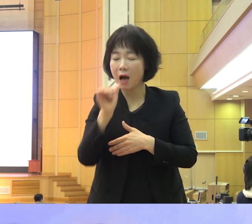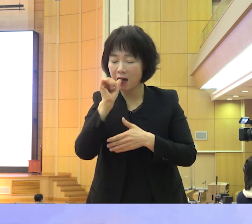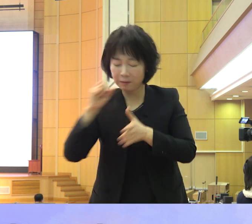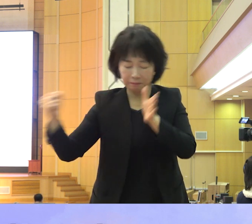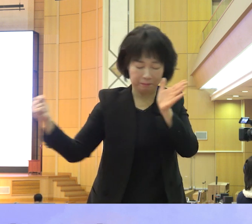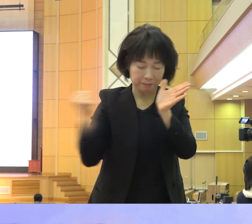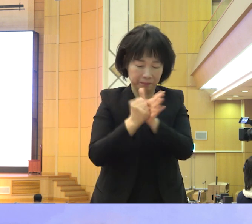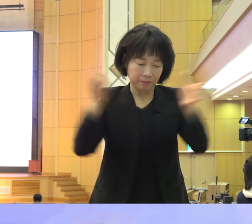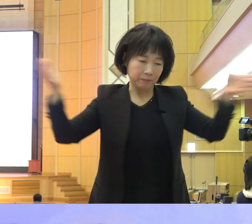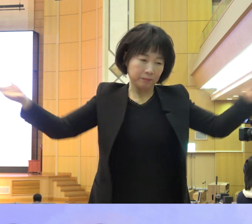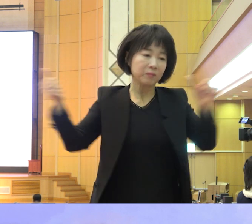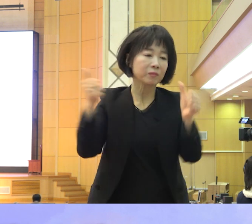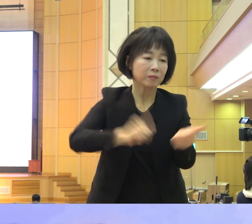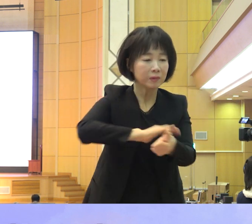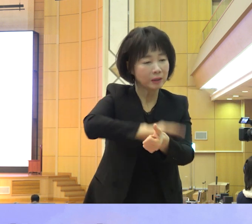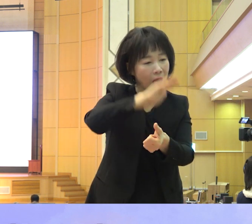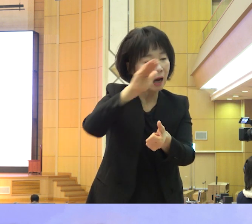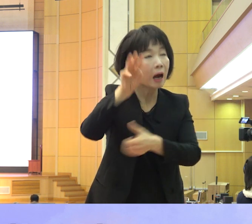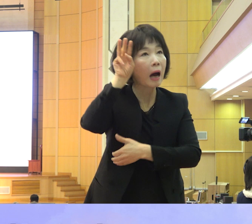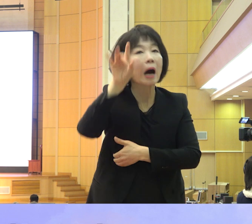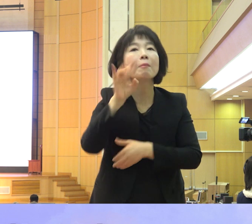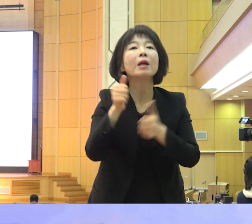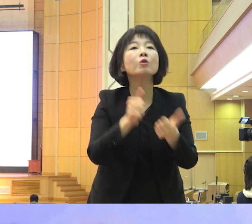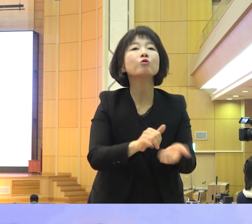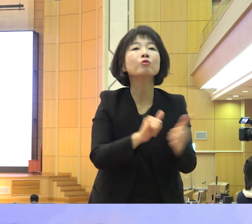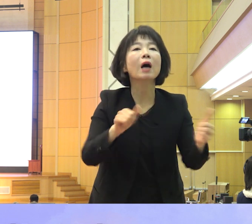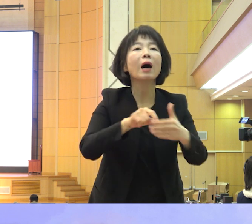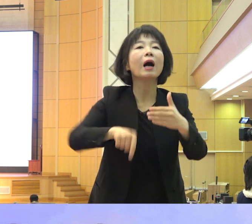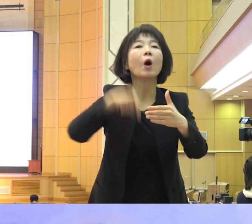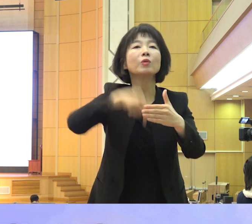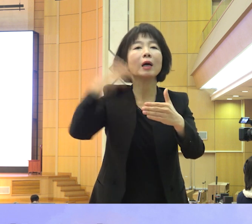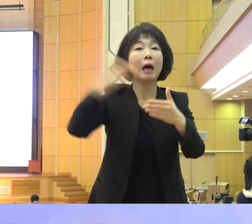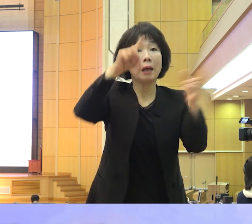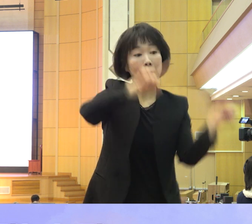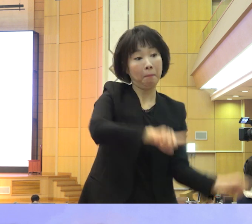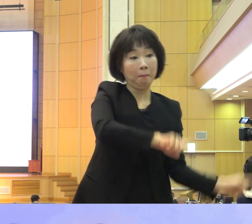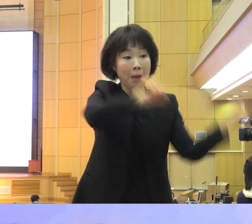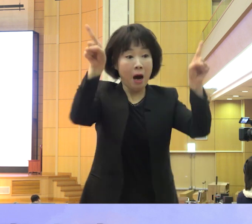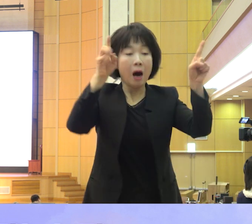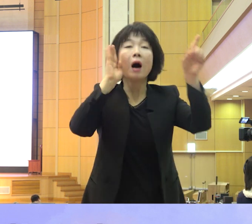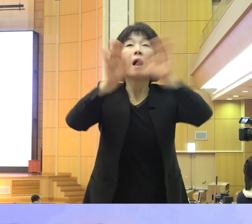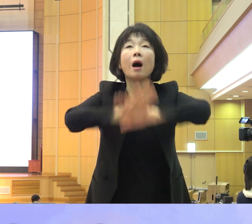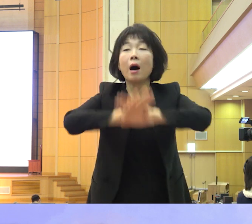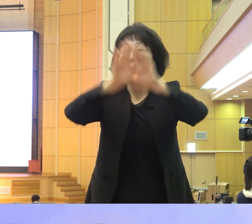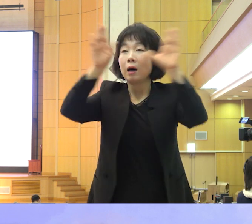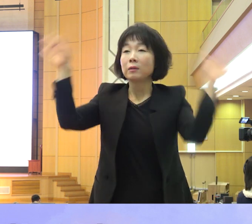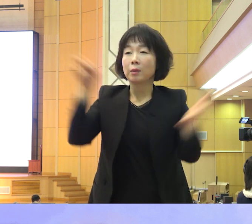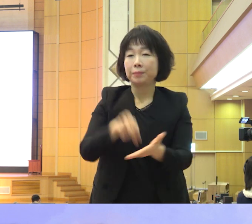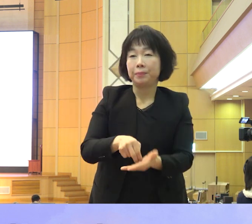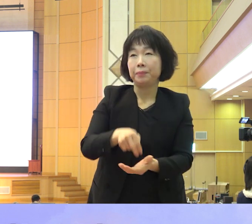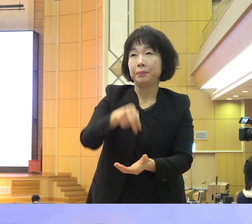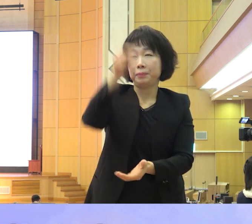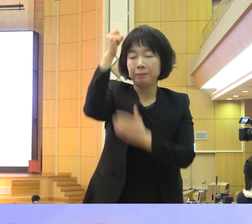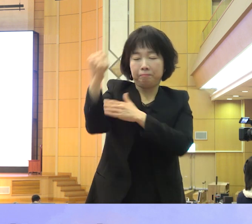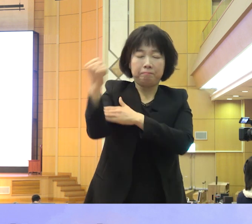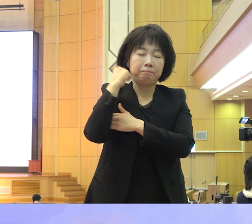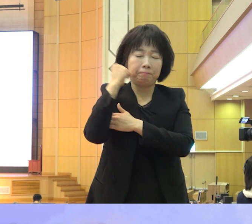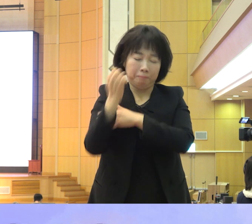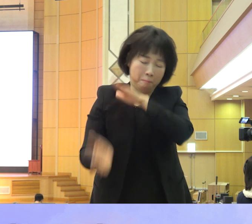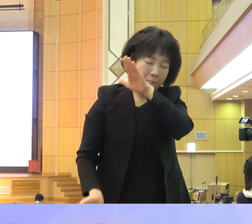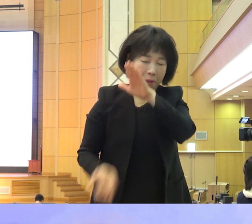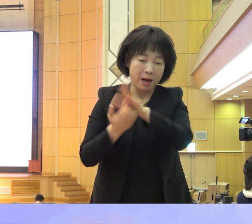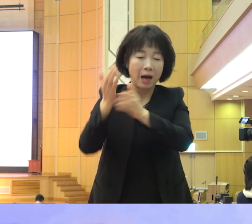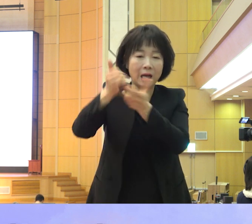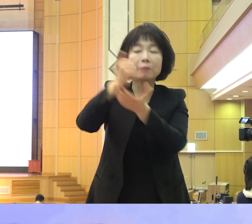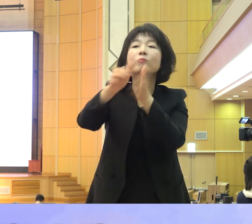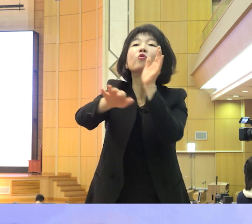박혀 죽으시고 장사한 지 사흘 만에 죽은 자 가운데서 달살아나시며 하늘에 오르사